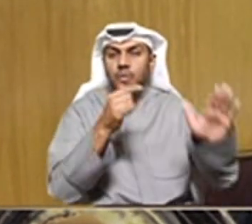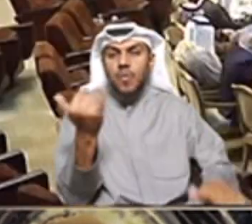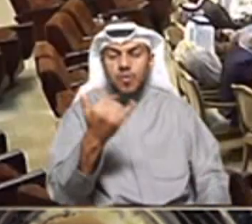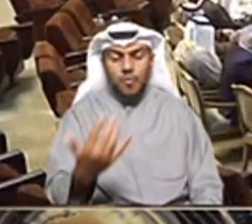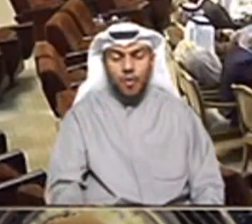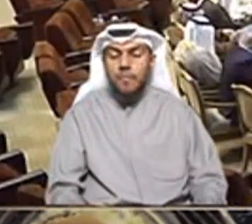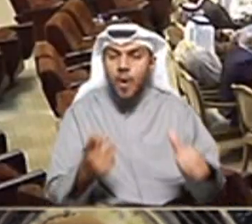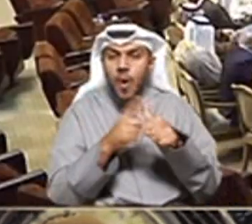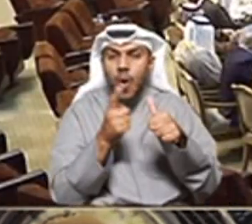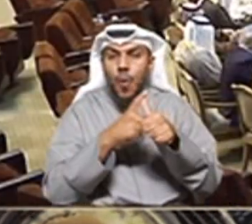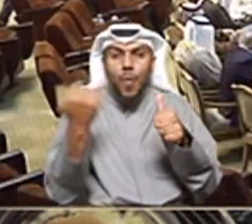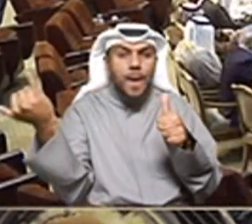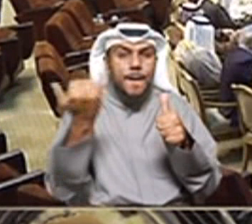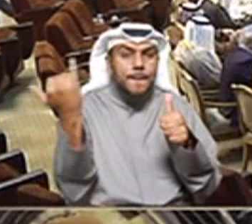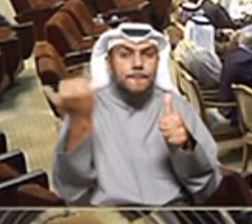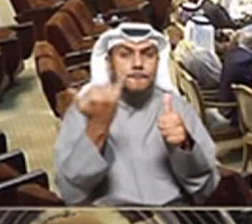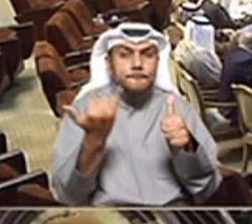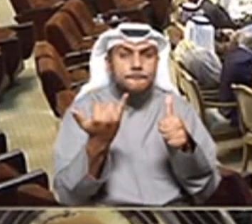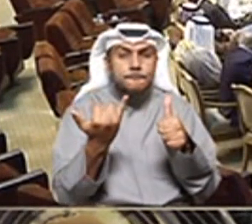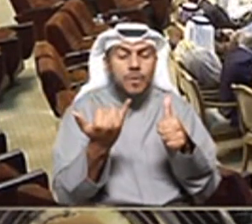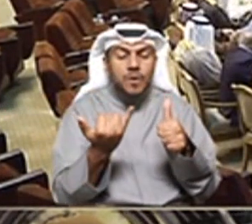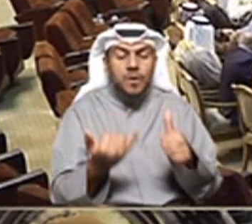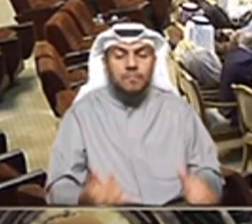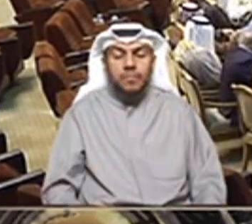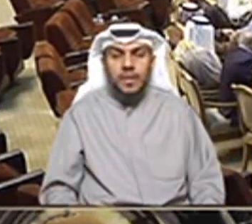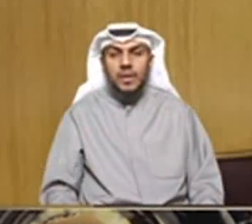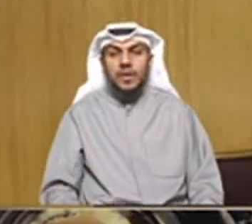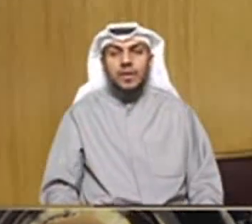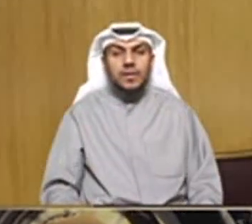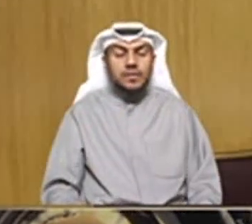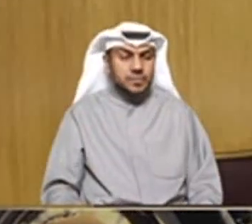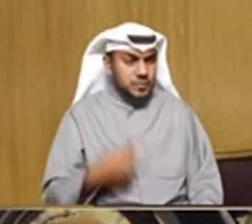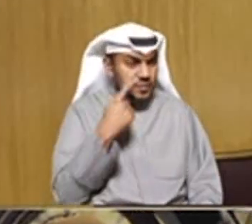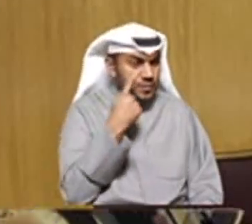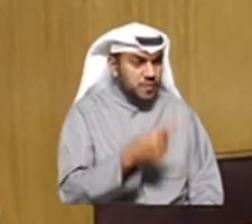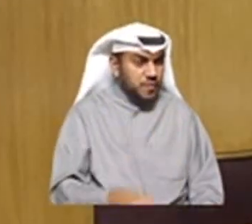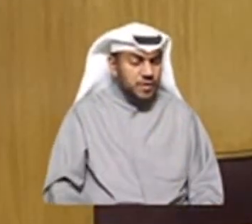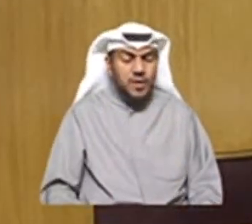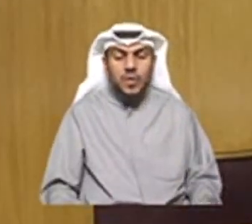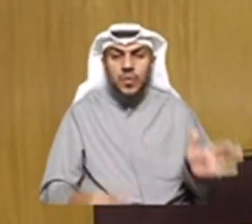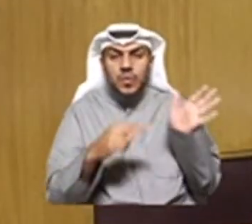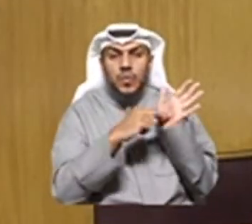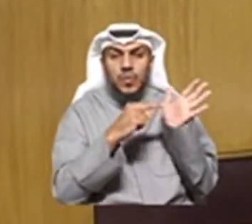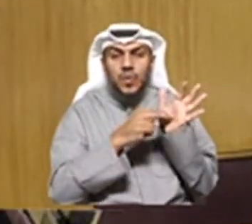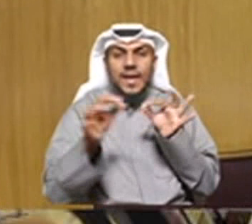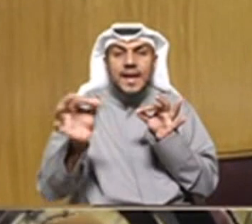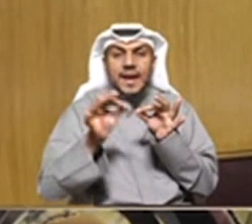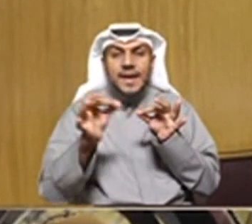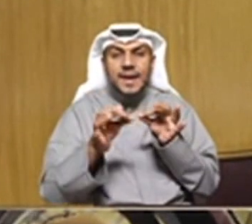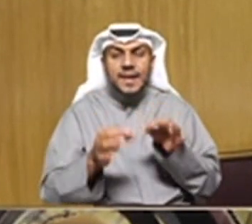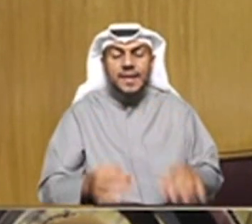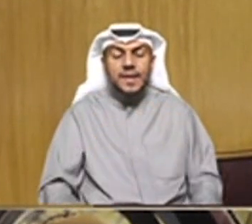مقدمتها تطورات الأوضاع في الجولان العربي السوري. البرلمان العربي يرفض كل